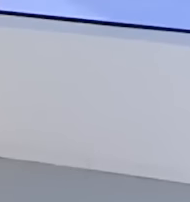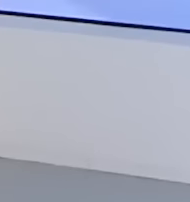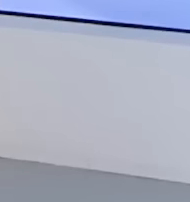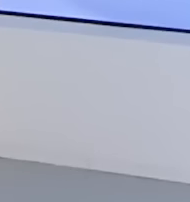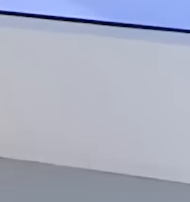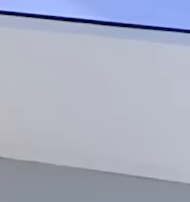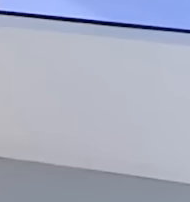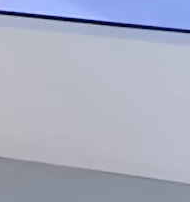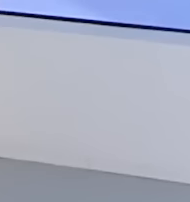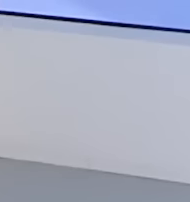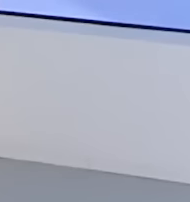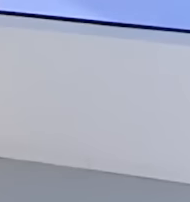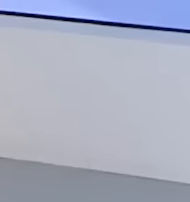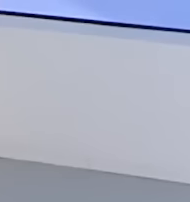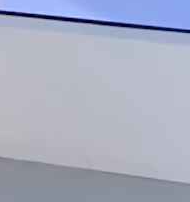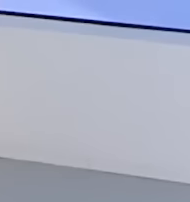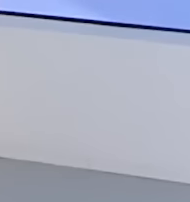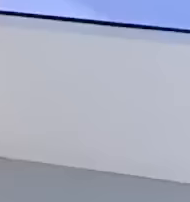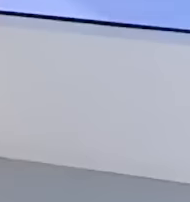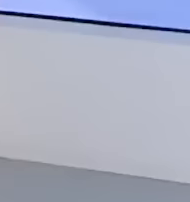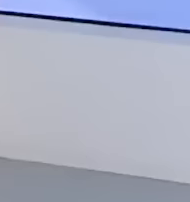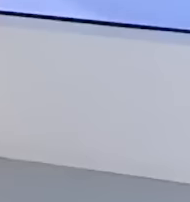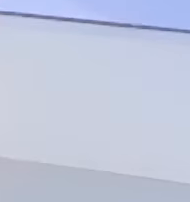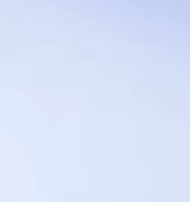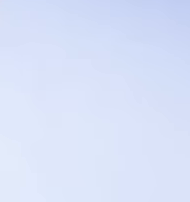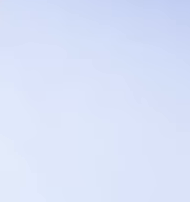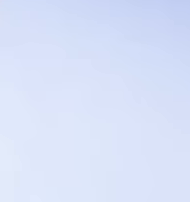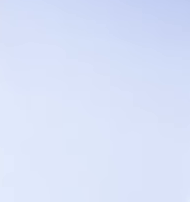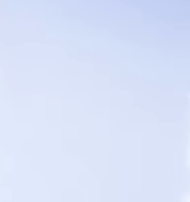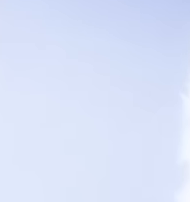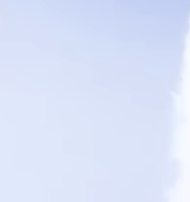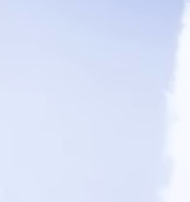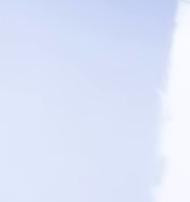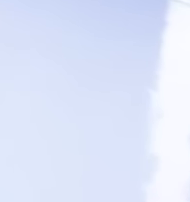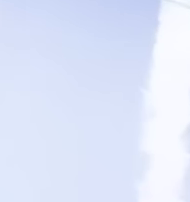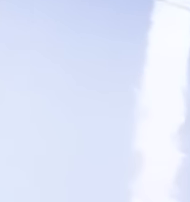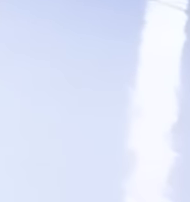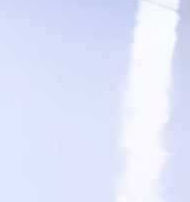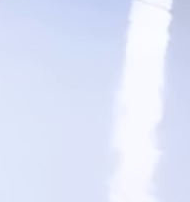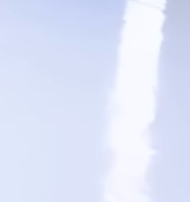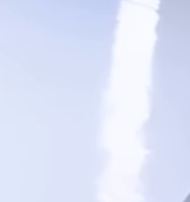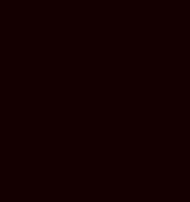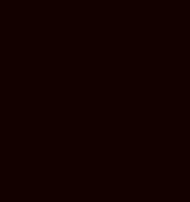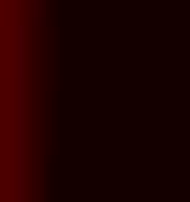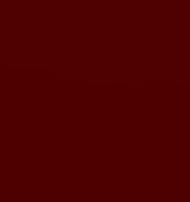Authority ng Filipino.